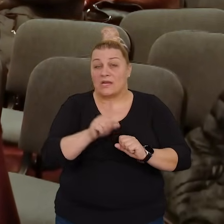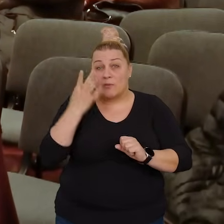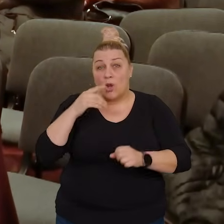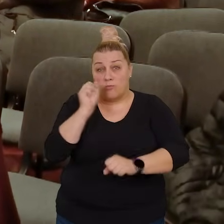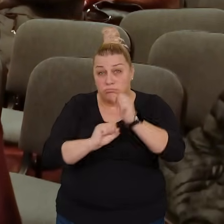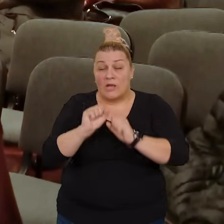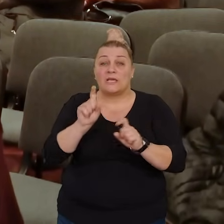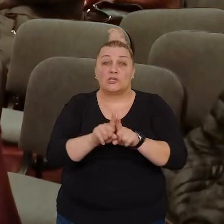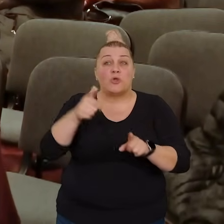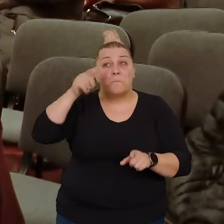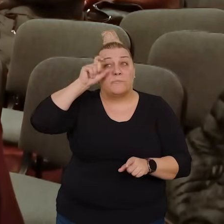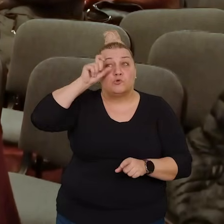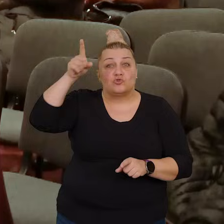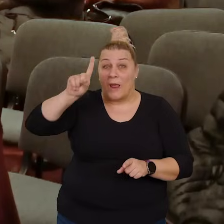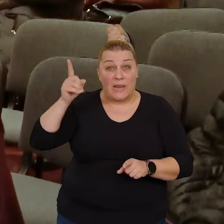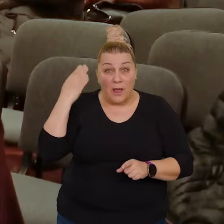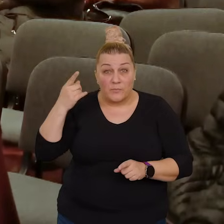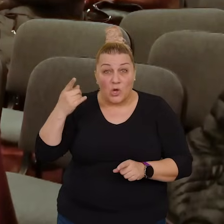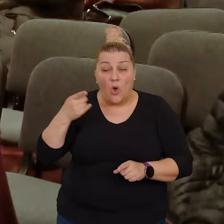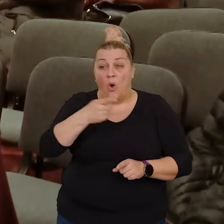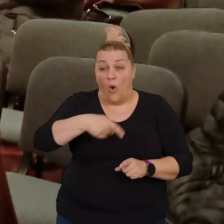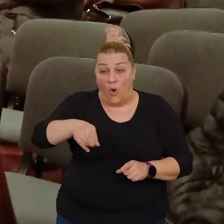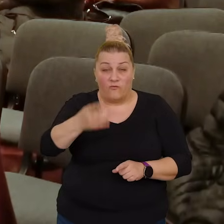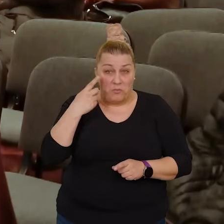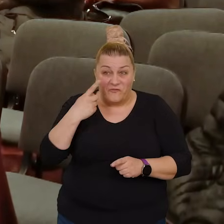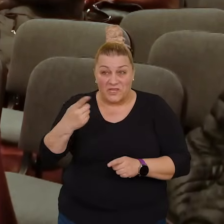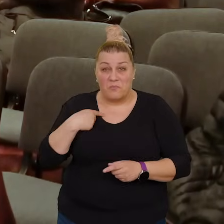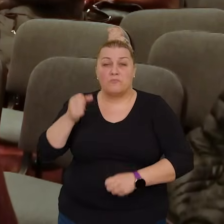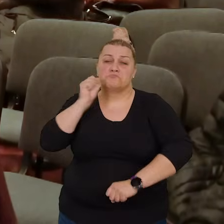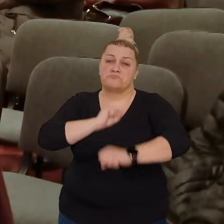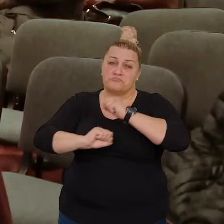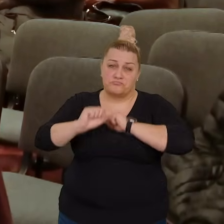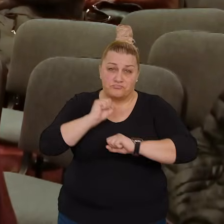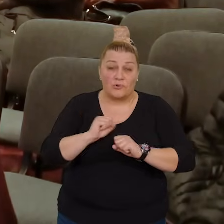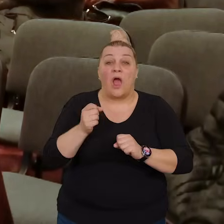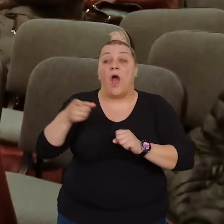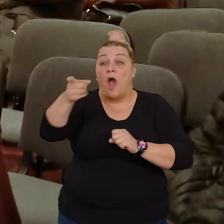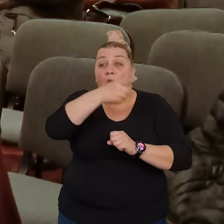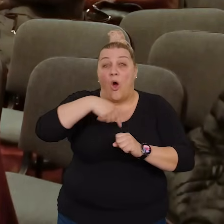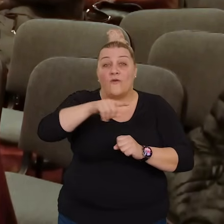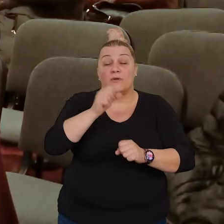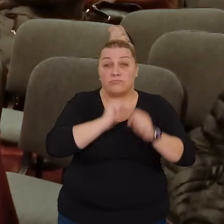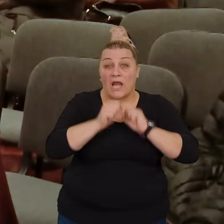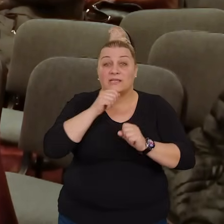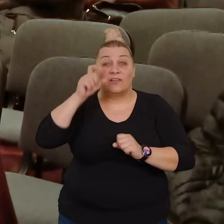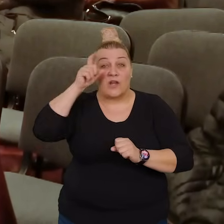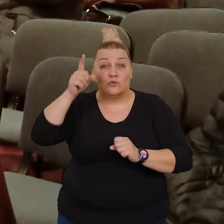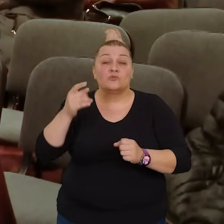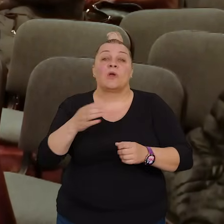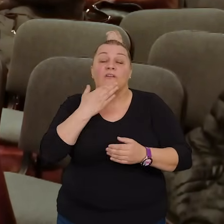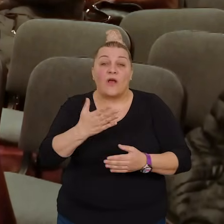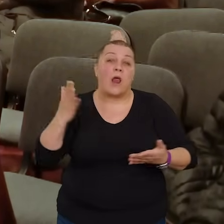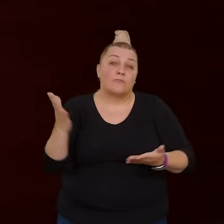hrvatskih branitelja, da nije pokojnog prvog hrvatskog predsjednika i svi oni koji su zaslužni za oslobađanje